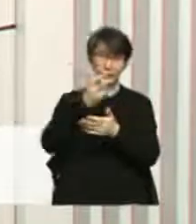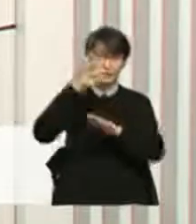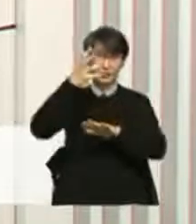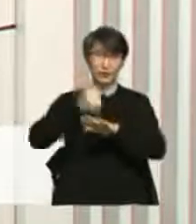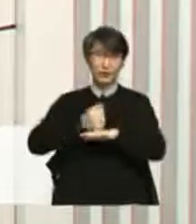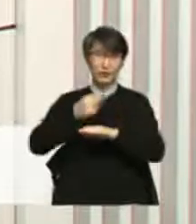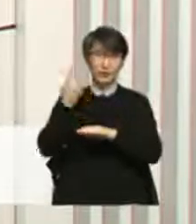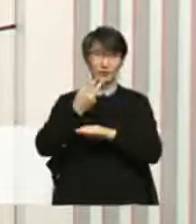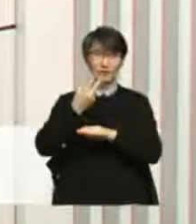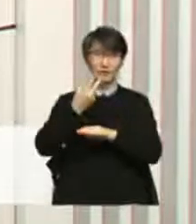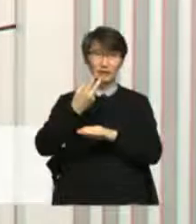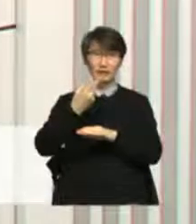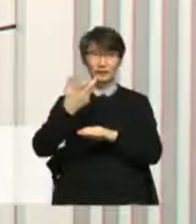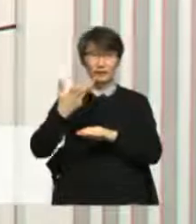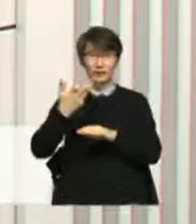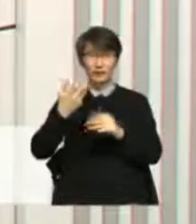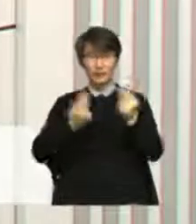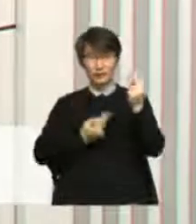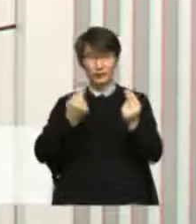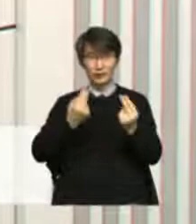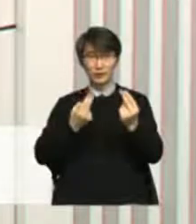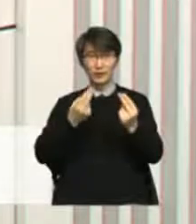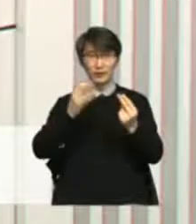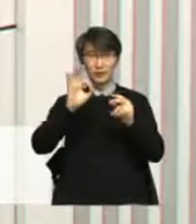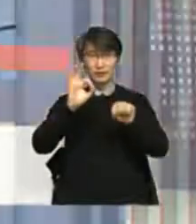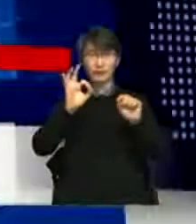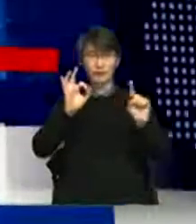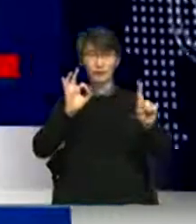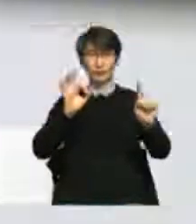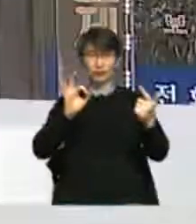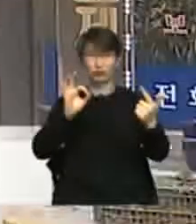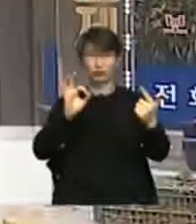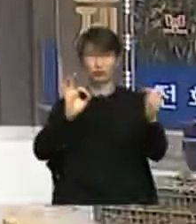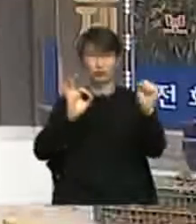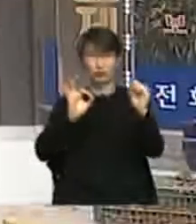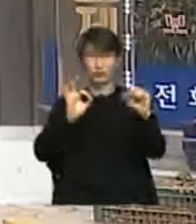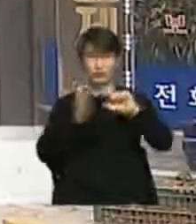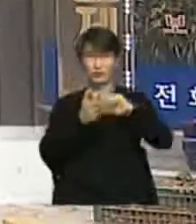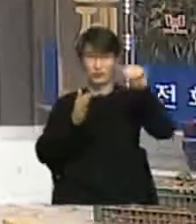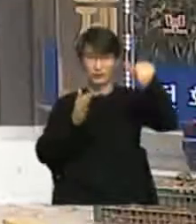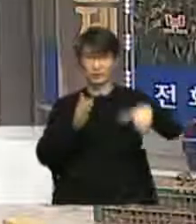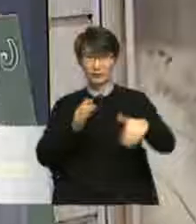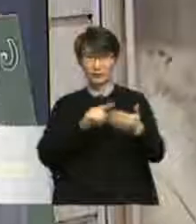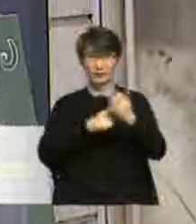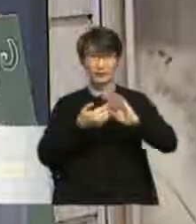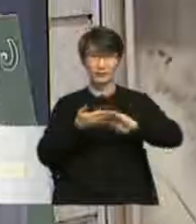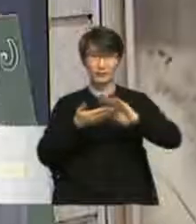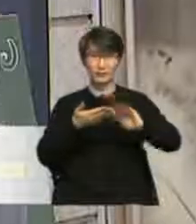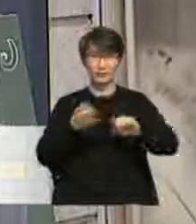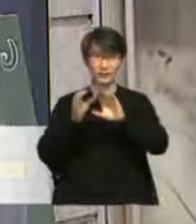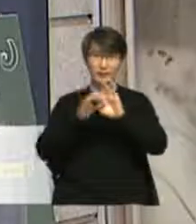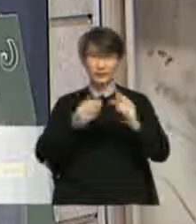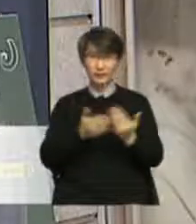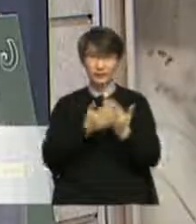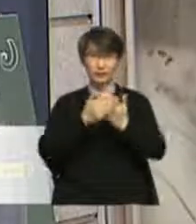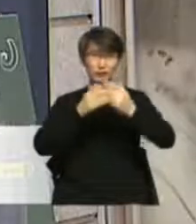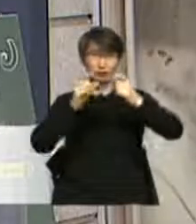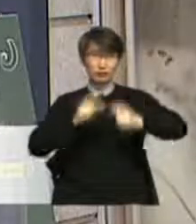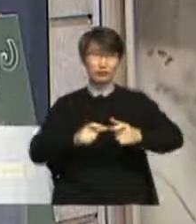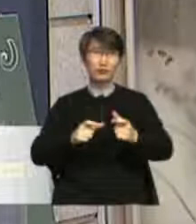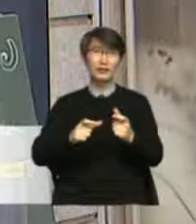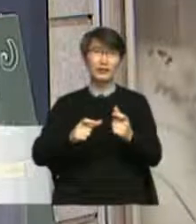2018 년 대비 평균 0.1 6% 포인트 하락한 것으로 나타났습니다 지속가능 발전 구역은